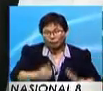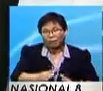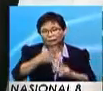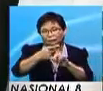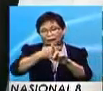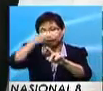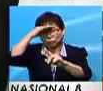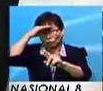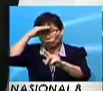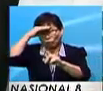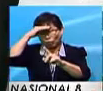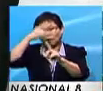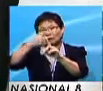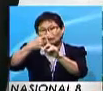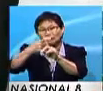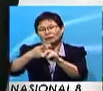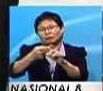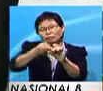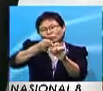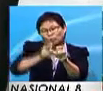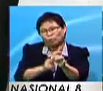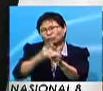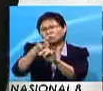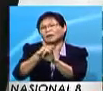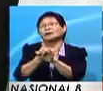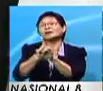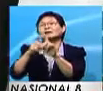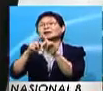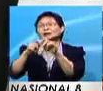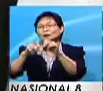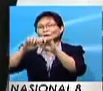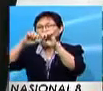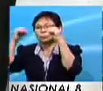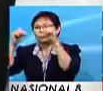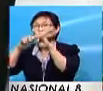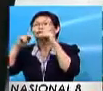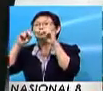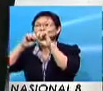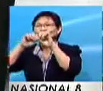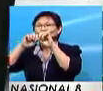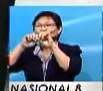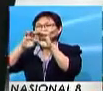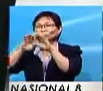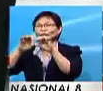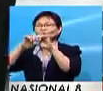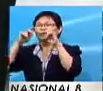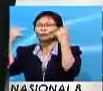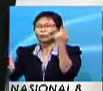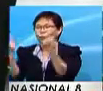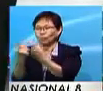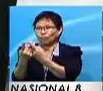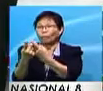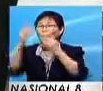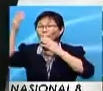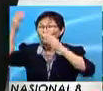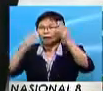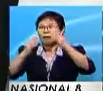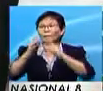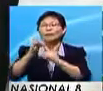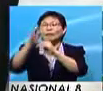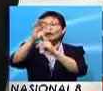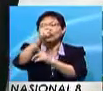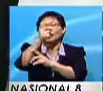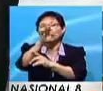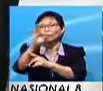Takzim daripada skuad kebangsaan baru-baru ini tidak sepatutnya menjejaskan persiapan skuad negara menghadapi kejohanan besar terutama Piala